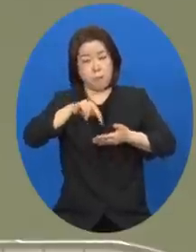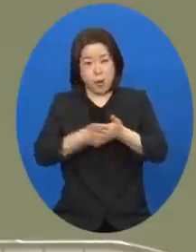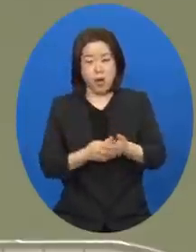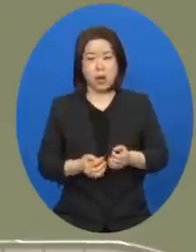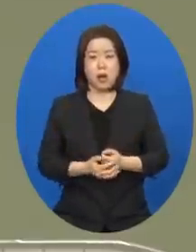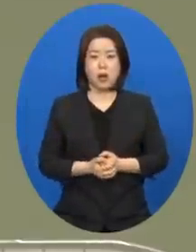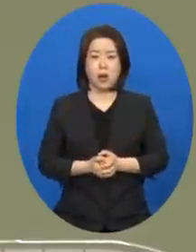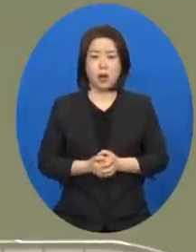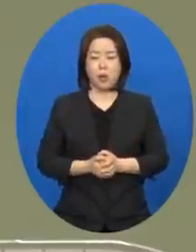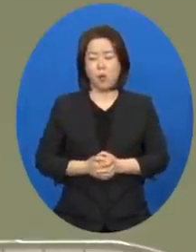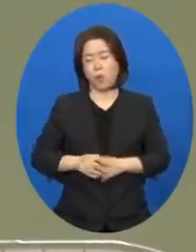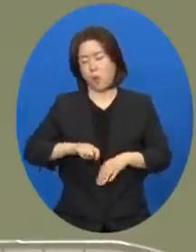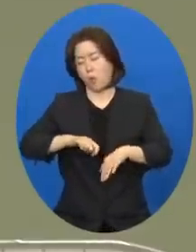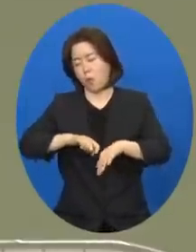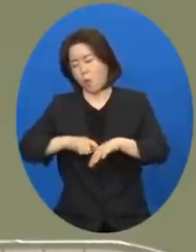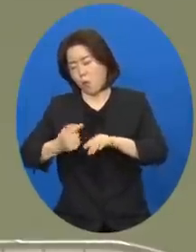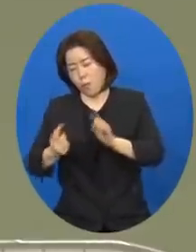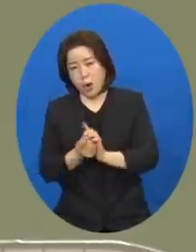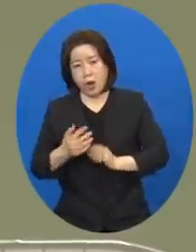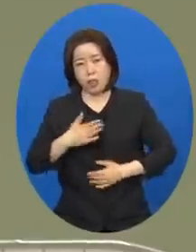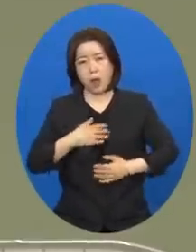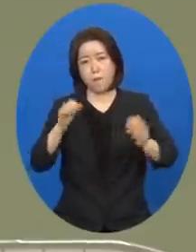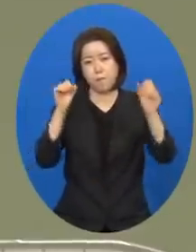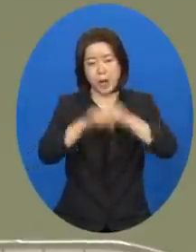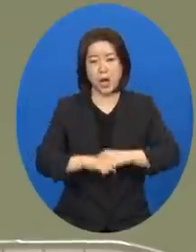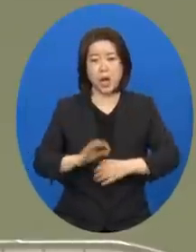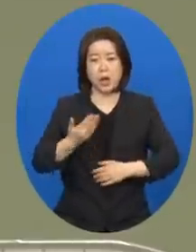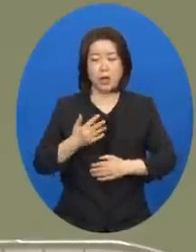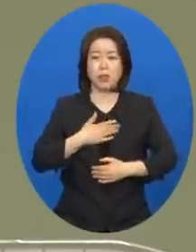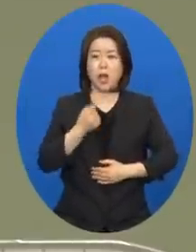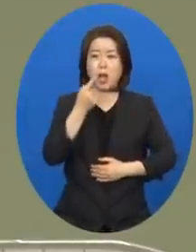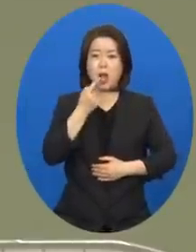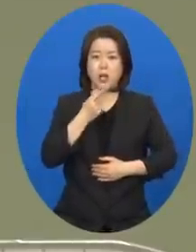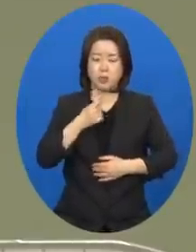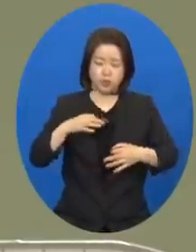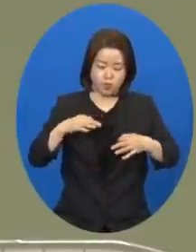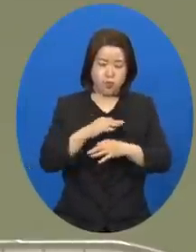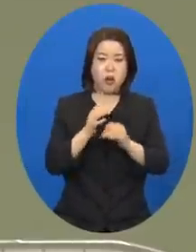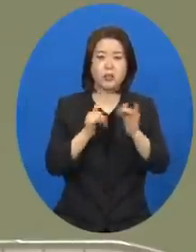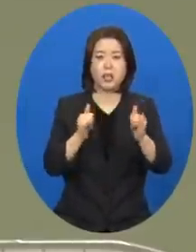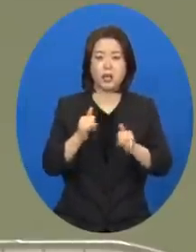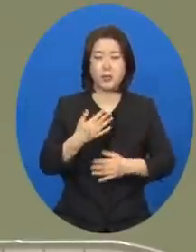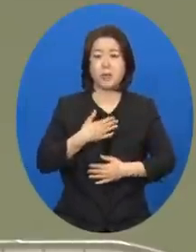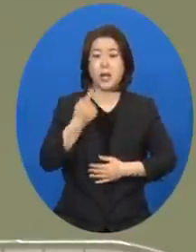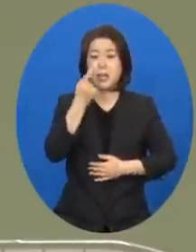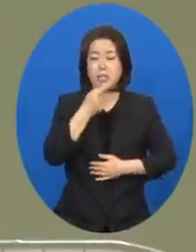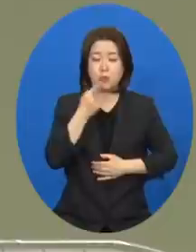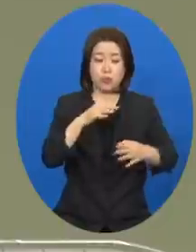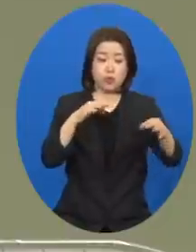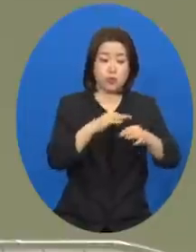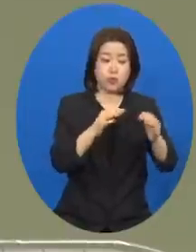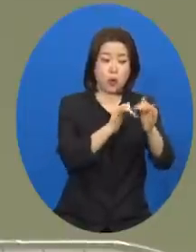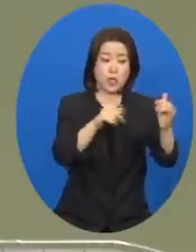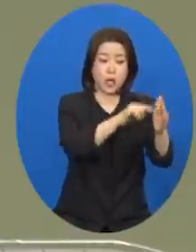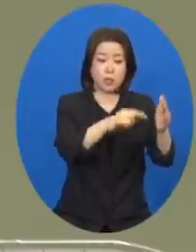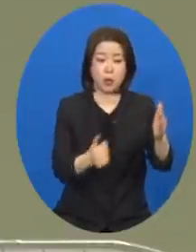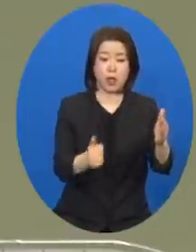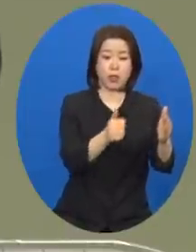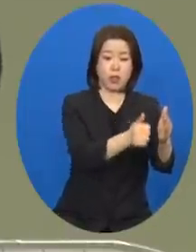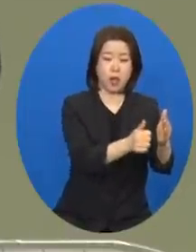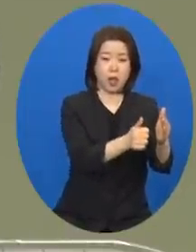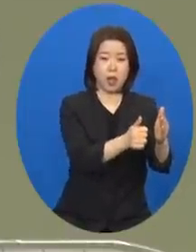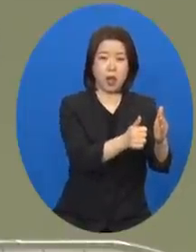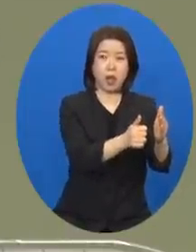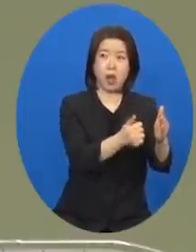화로다 나여 망하게 되었도다. 나는 입술이 부정한 사람이요 입술이 부정한 백성 중에 거하면서